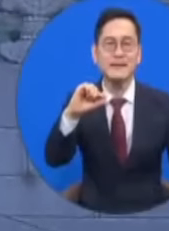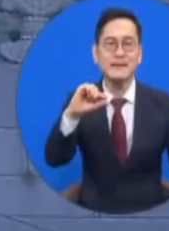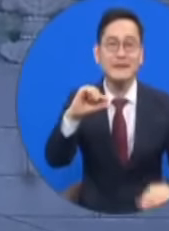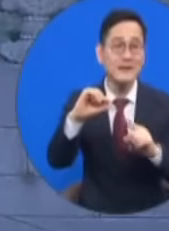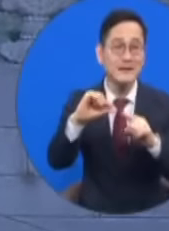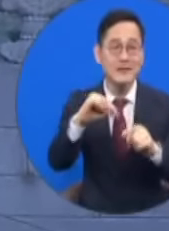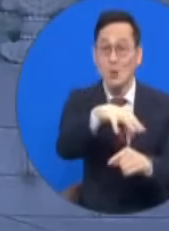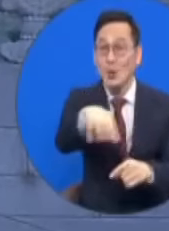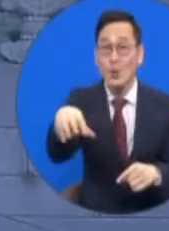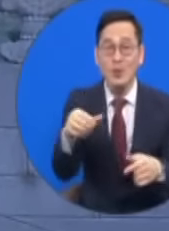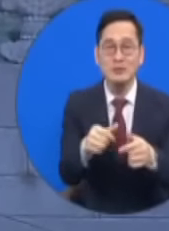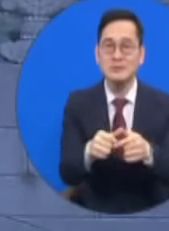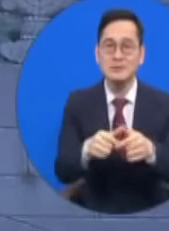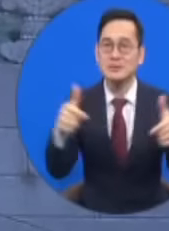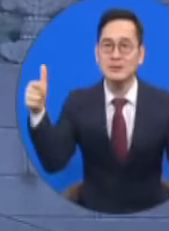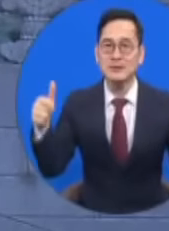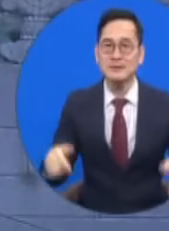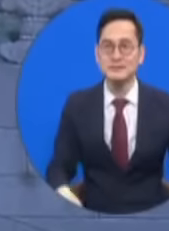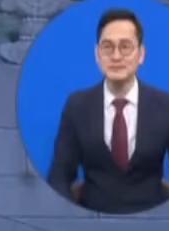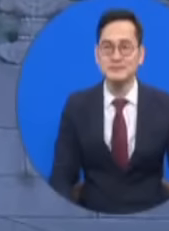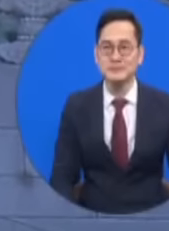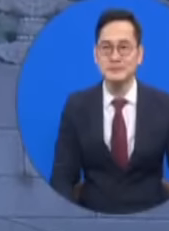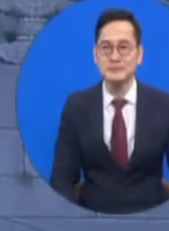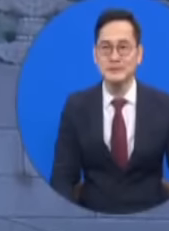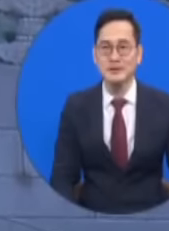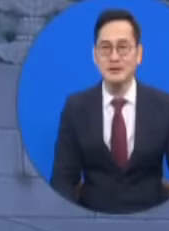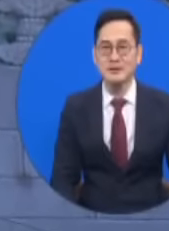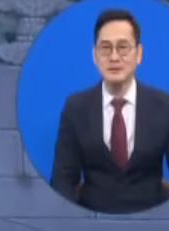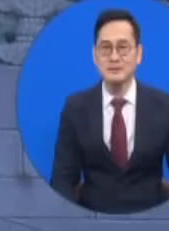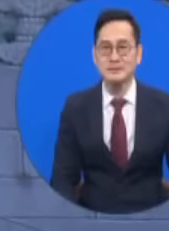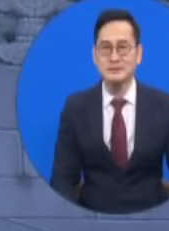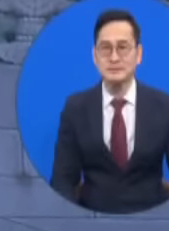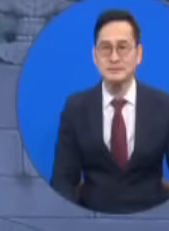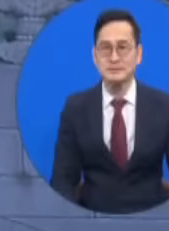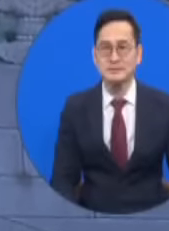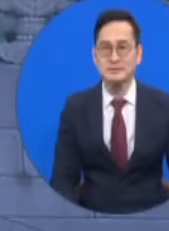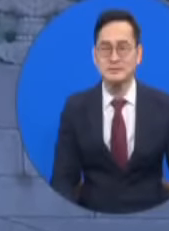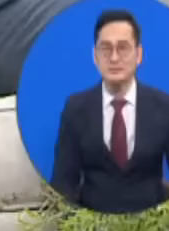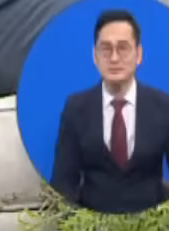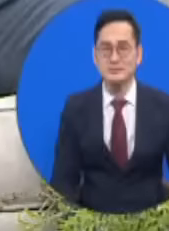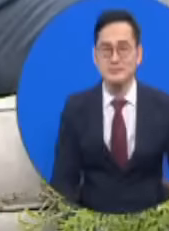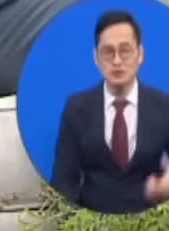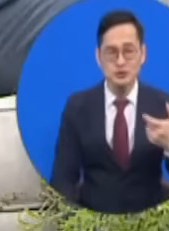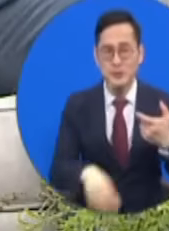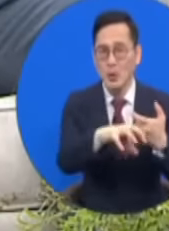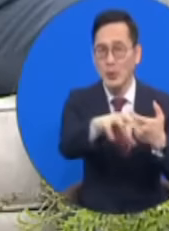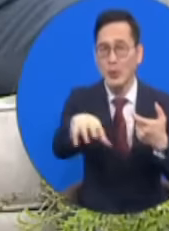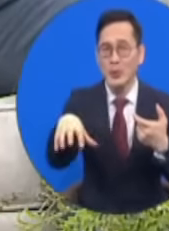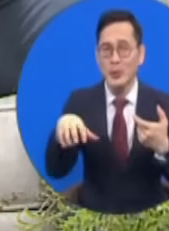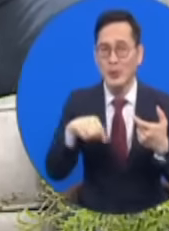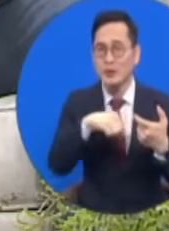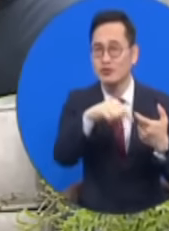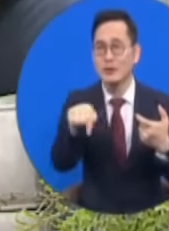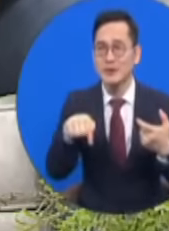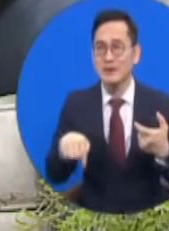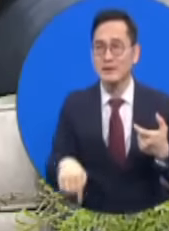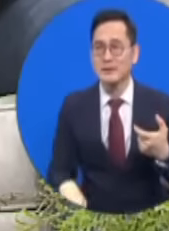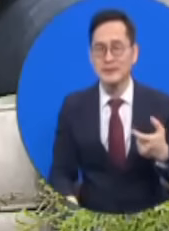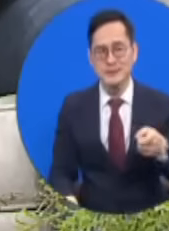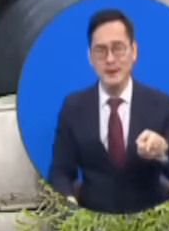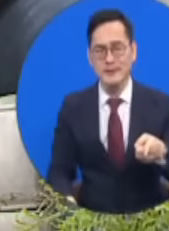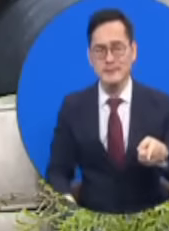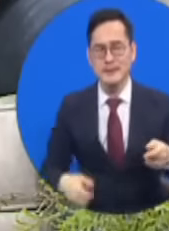분석하는 분명히 자료가 있을 텐데, 네. 격전지가 60곳으로 늘었다는 것은 그만큼 각 당에서 자신 있게 이곳에서는